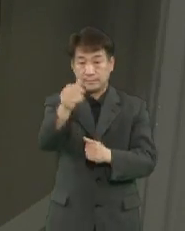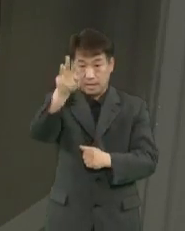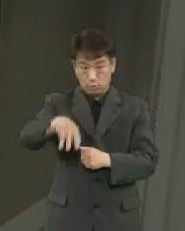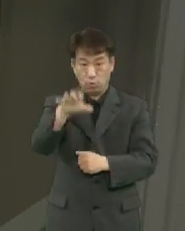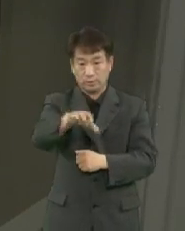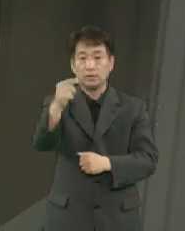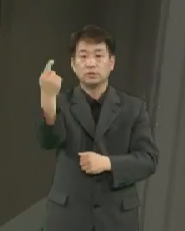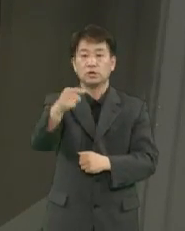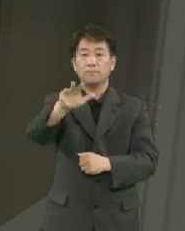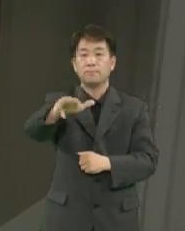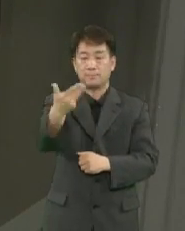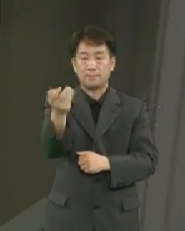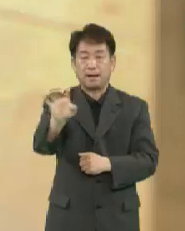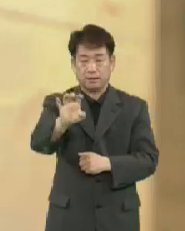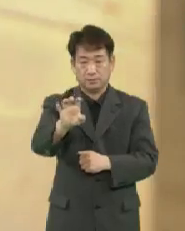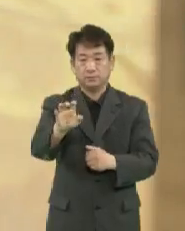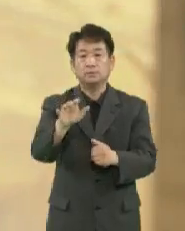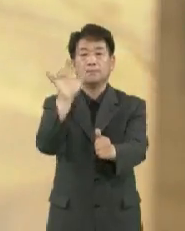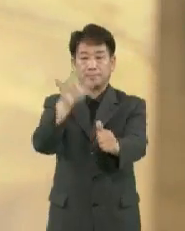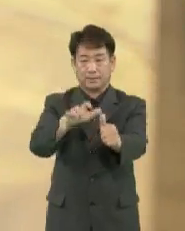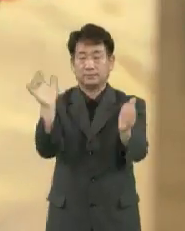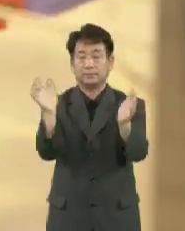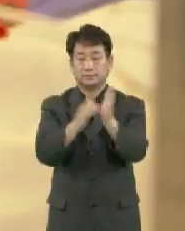선 1800 40명이 추가 버튼 됐습니다